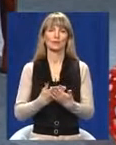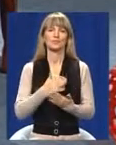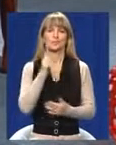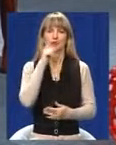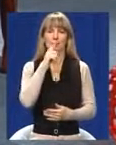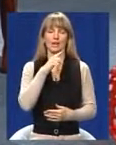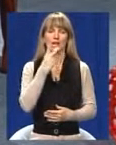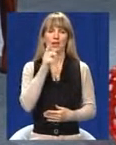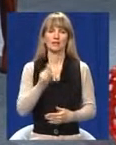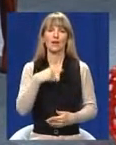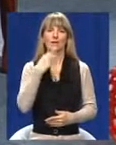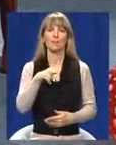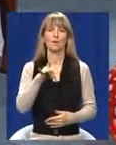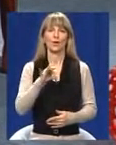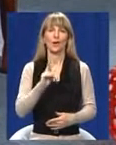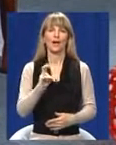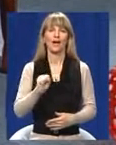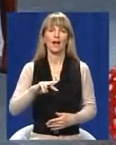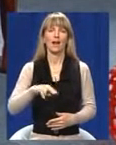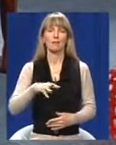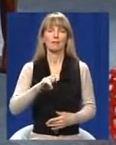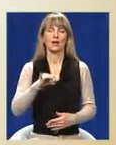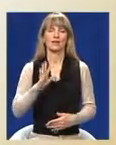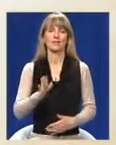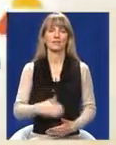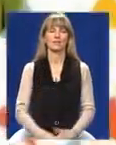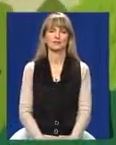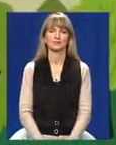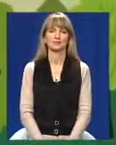глядачі говорять про кальмарів.